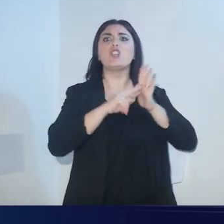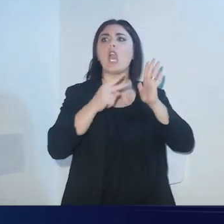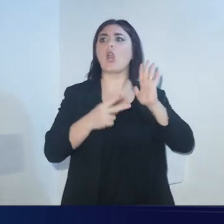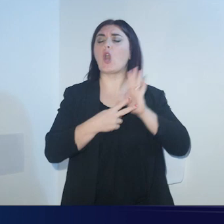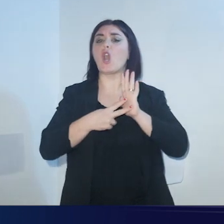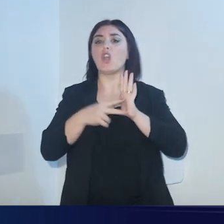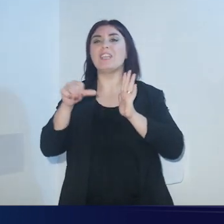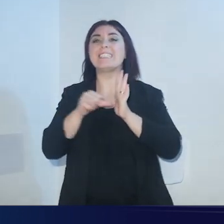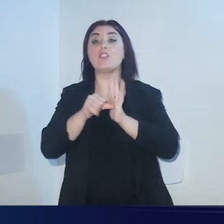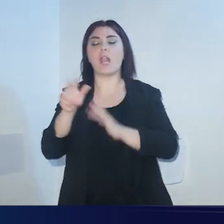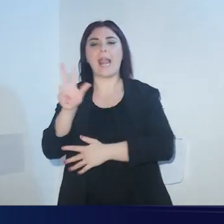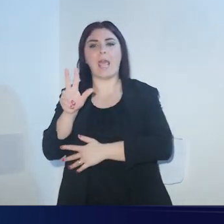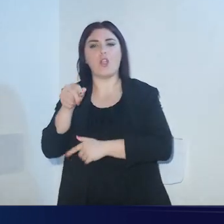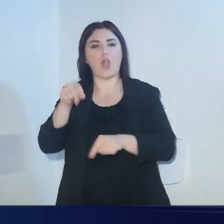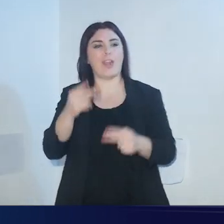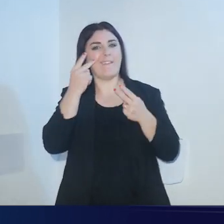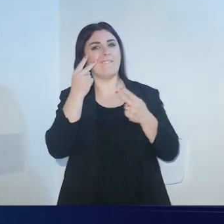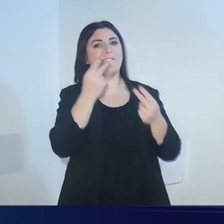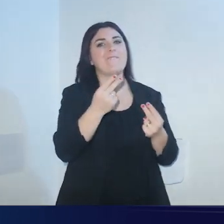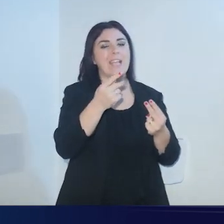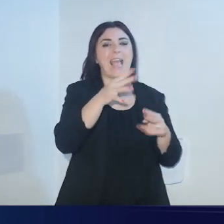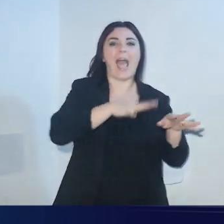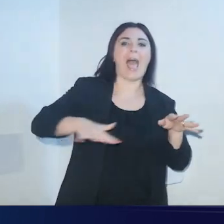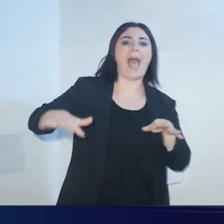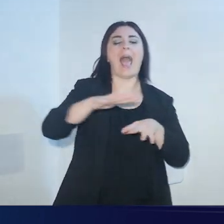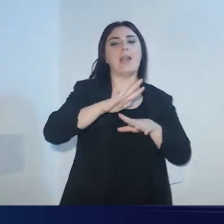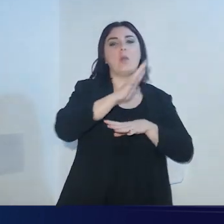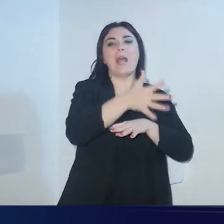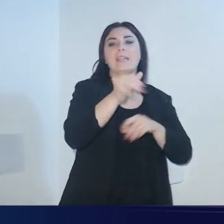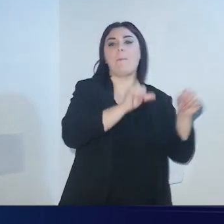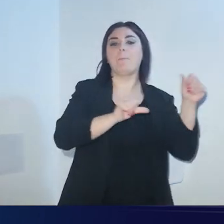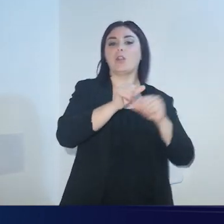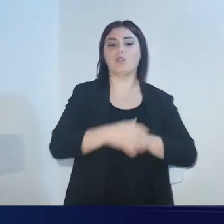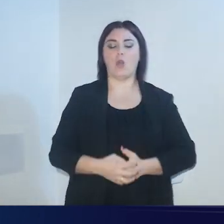legno e andiamo a vederli in un'altra area del laboratorio.